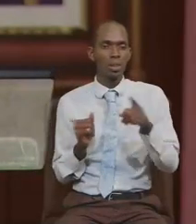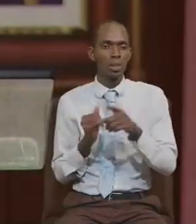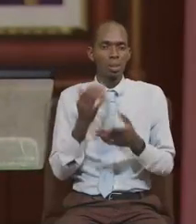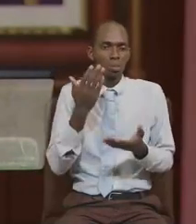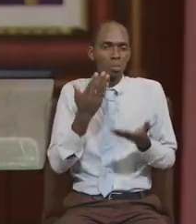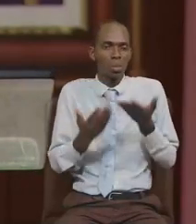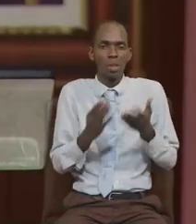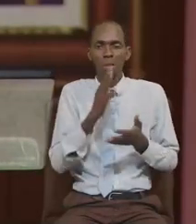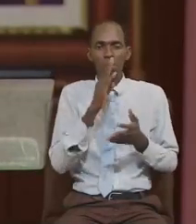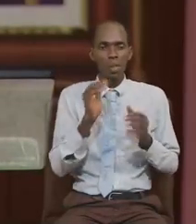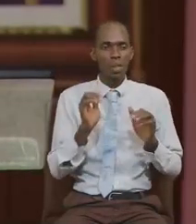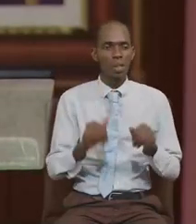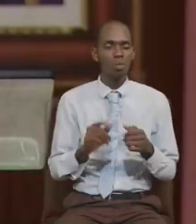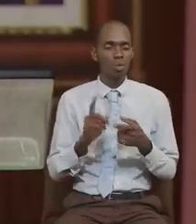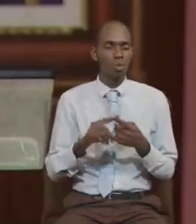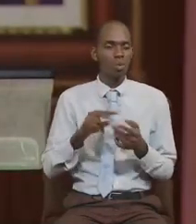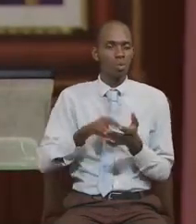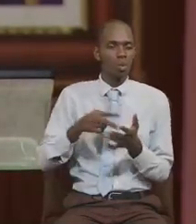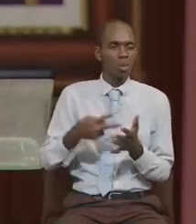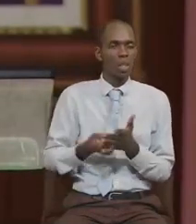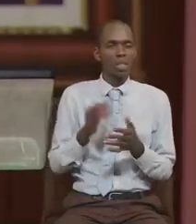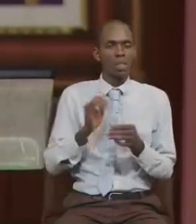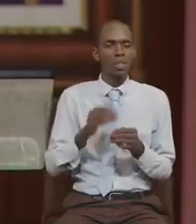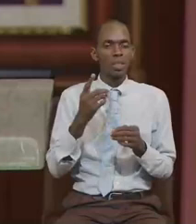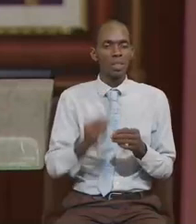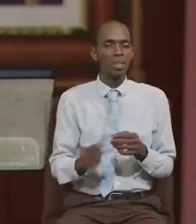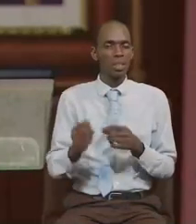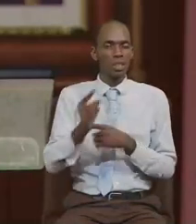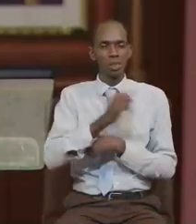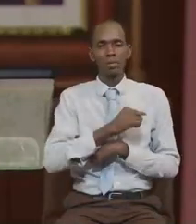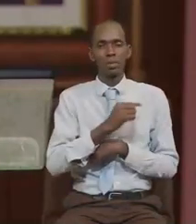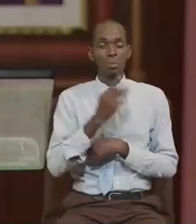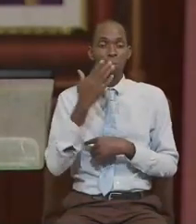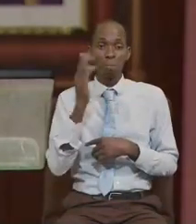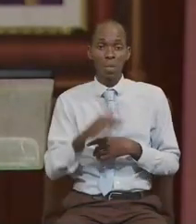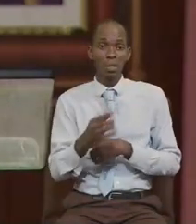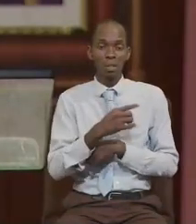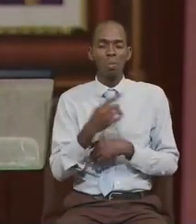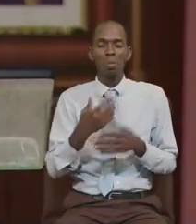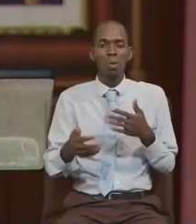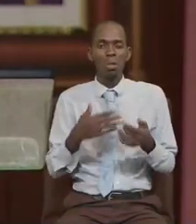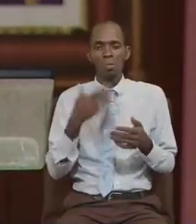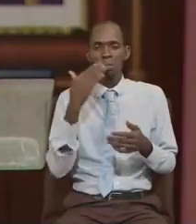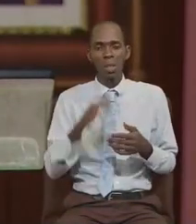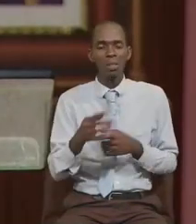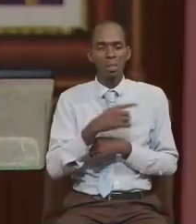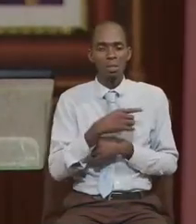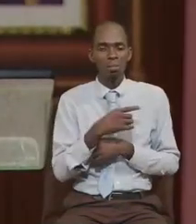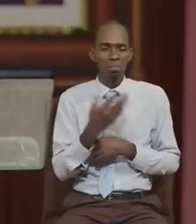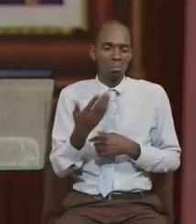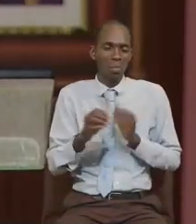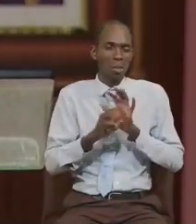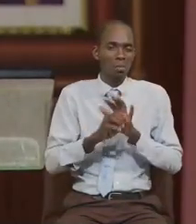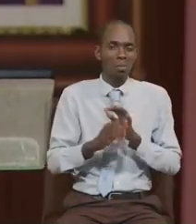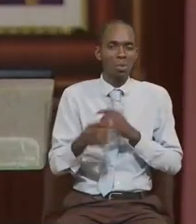tenir dans le jour mauvais. Quels que soient les jours mauvais de la tentation, les jours